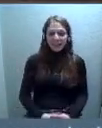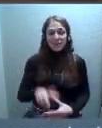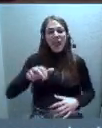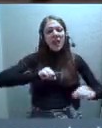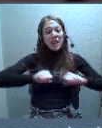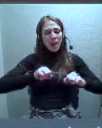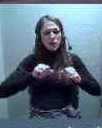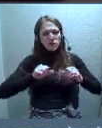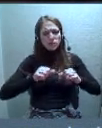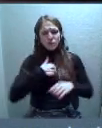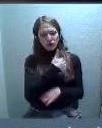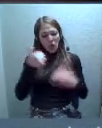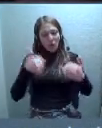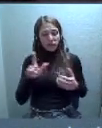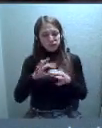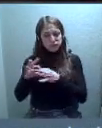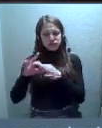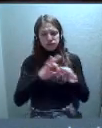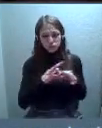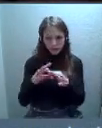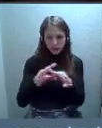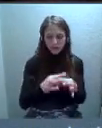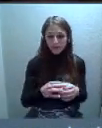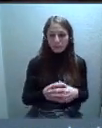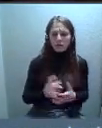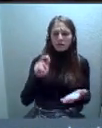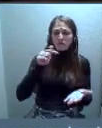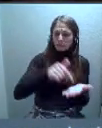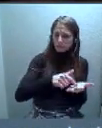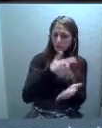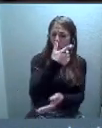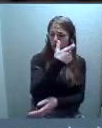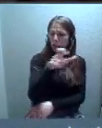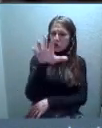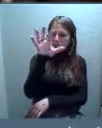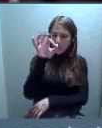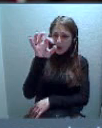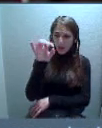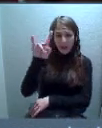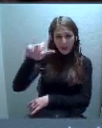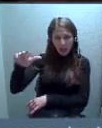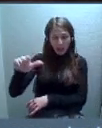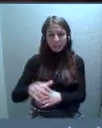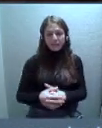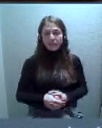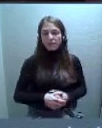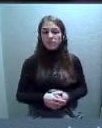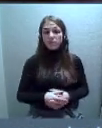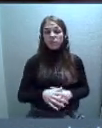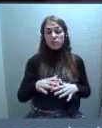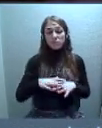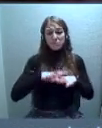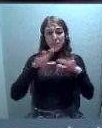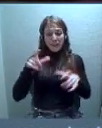Alors, la base de loisirs, c'est 250 hectares, dont 160 de plans d'eau. Et on est venus nombreux parce que c'est